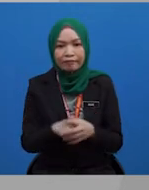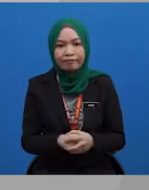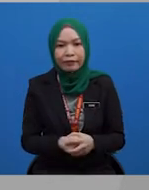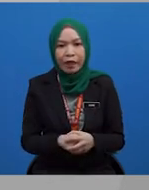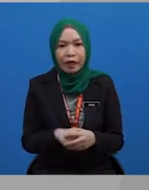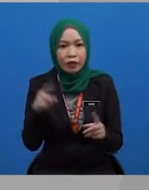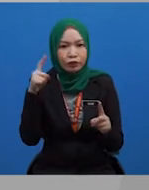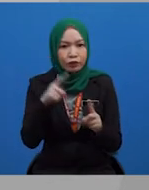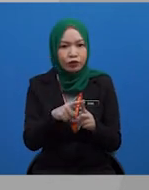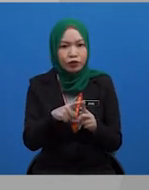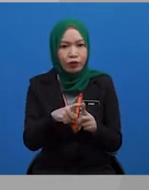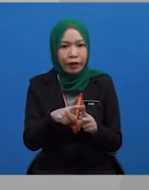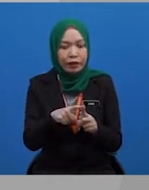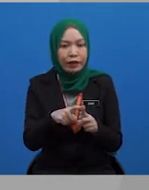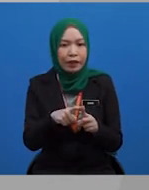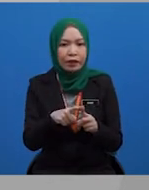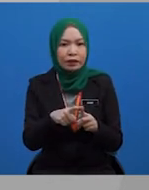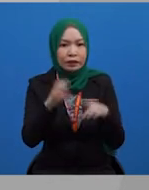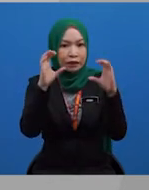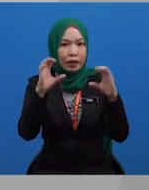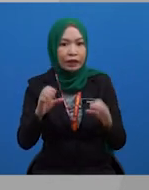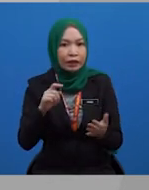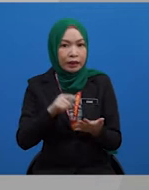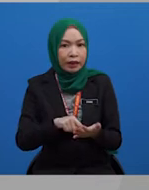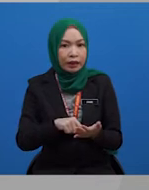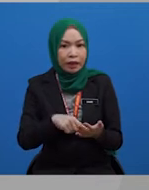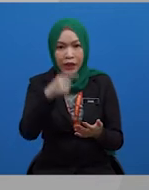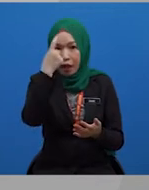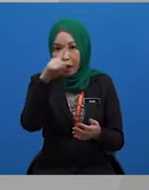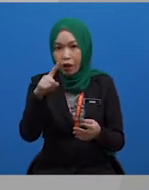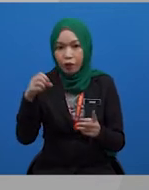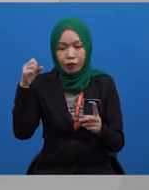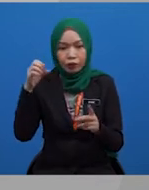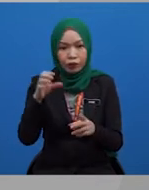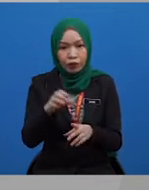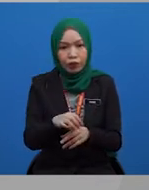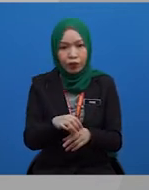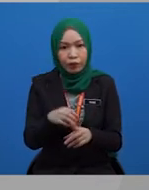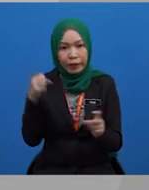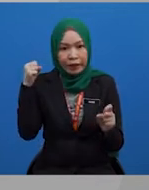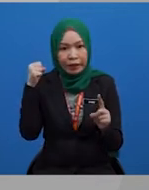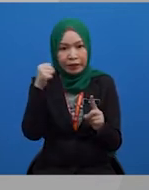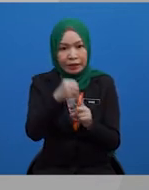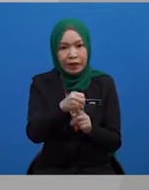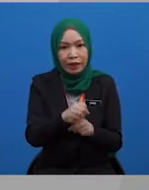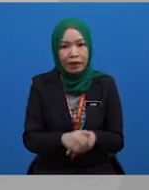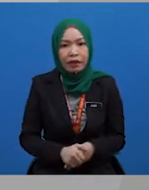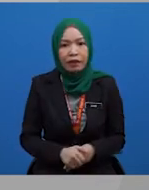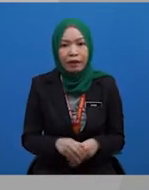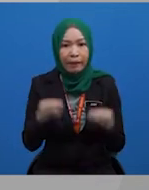dan dipasarkan di seluruh negara dengan menggunakan saluran pengiklanan yang sama kerana disasarkan kepada pasaran yang